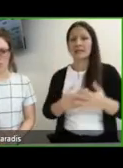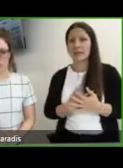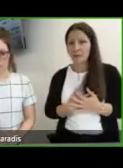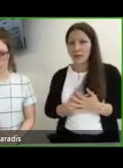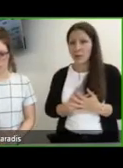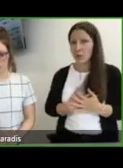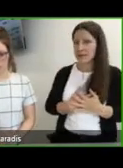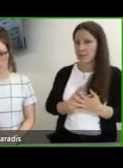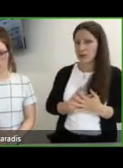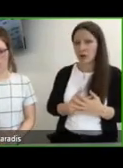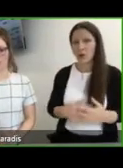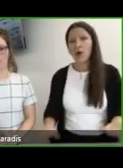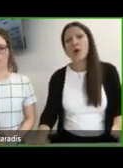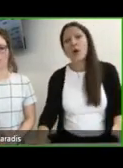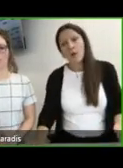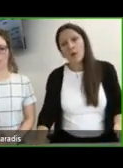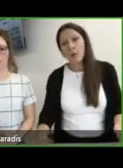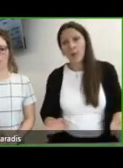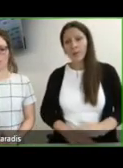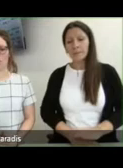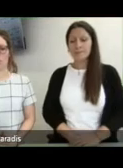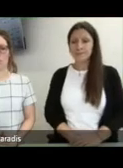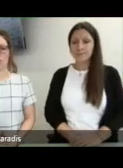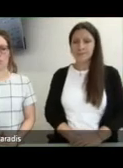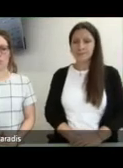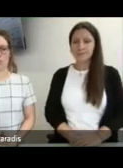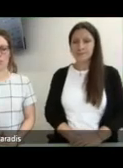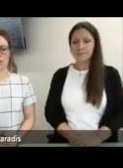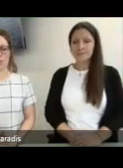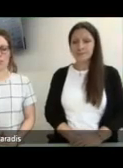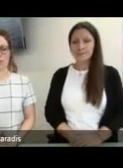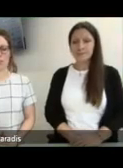existent, exactement comme pour les émotions. Deux,